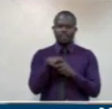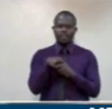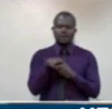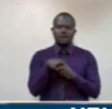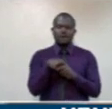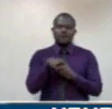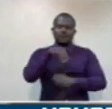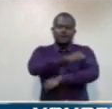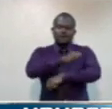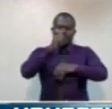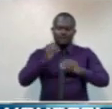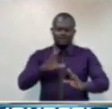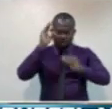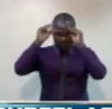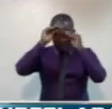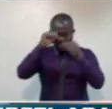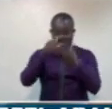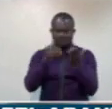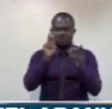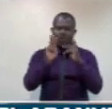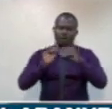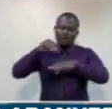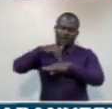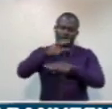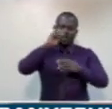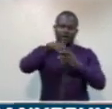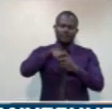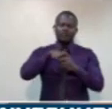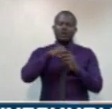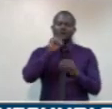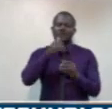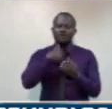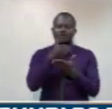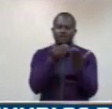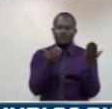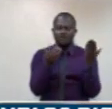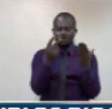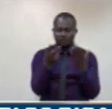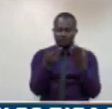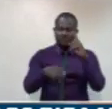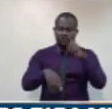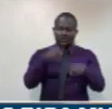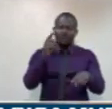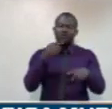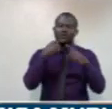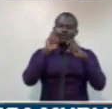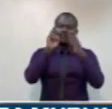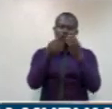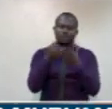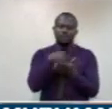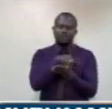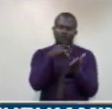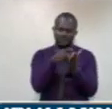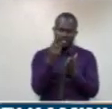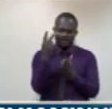mu banyeshuri bigaga hano mu bo bari bohereje harimo abatari bafite two principal passes. Tukavuga tuti ni murihire abafite